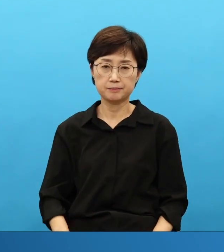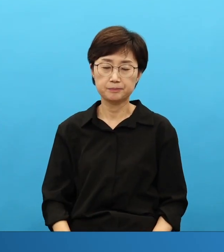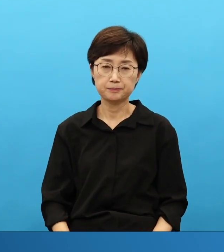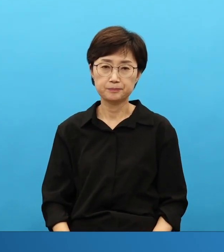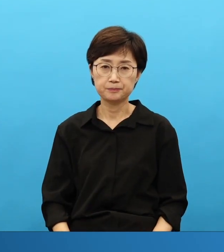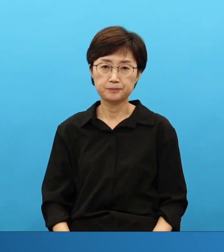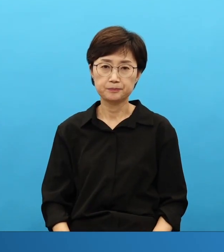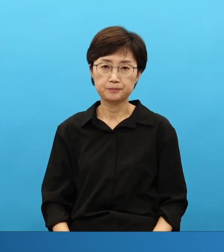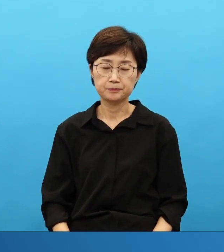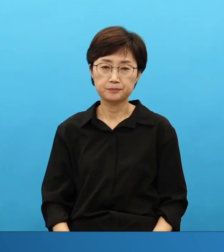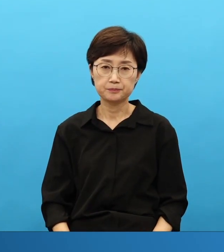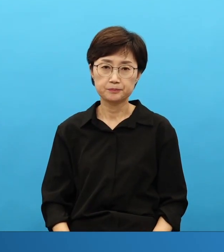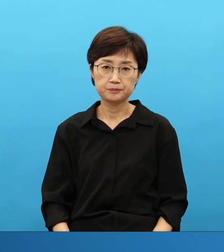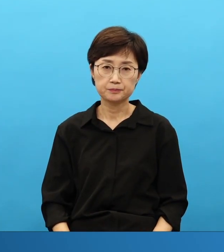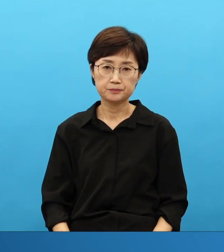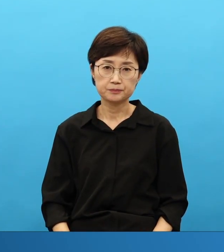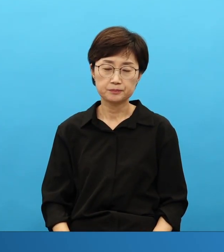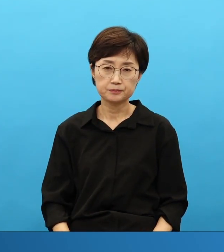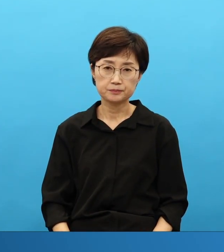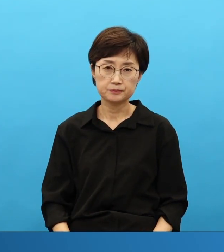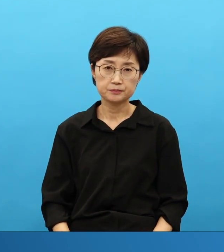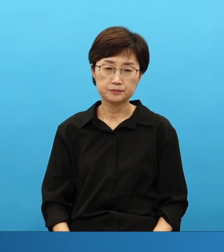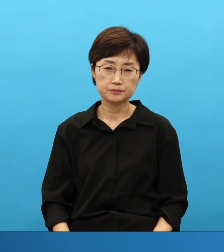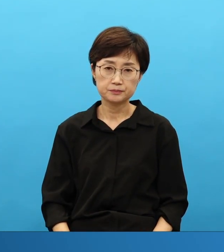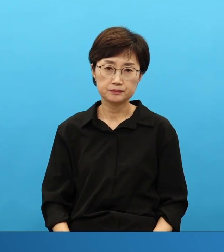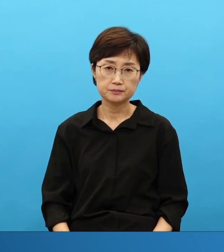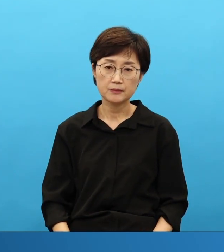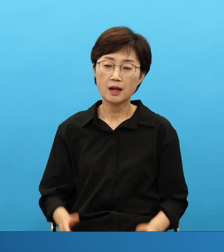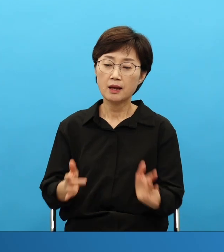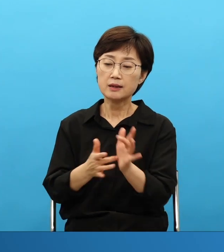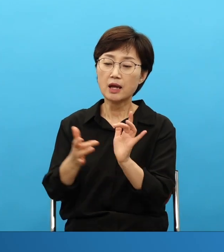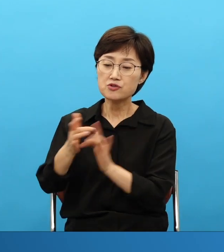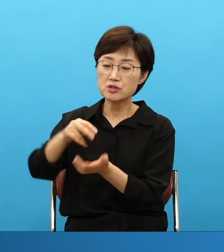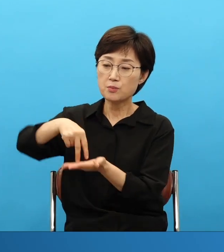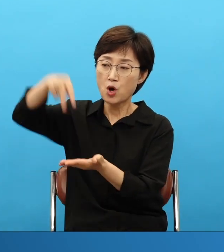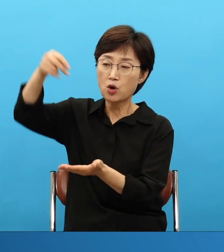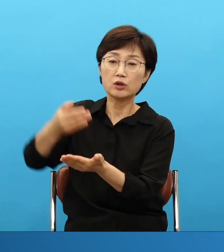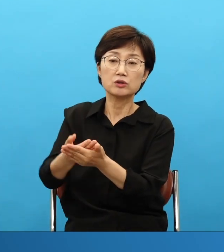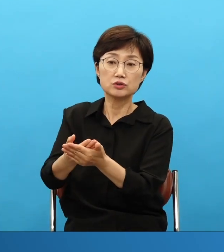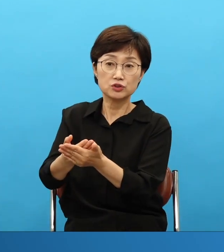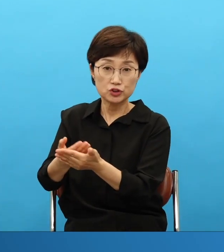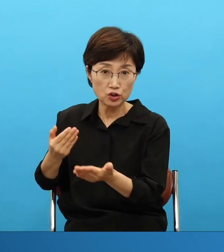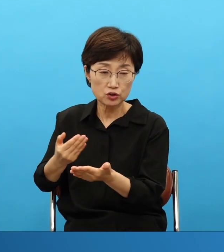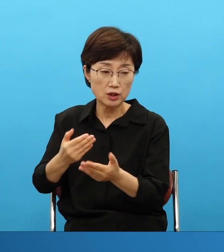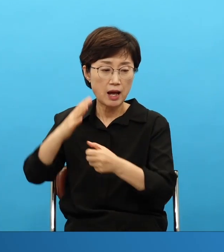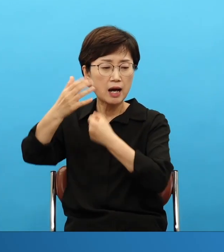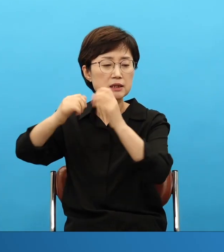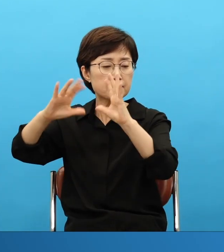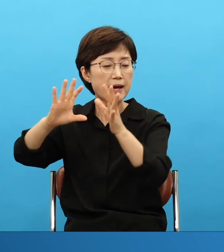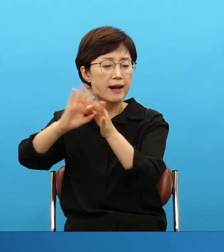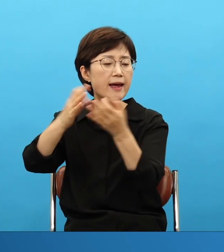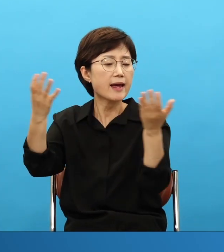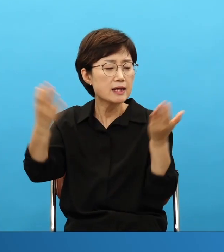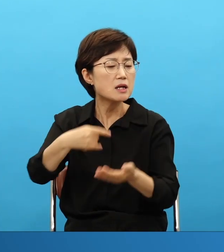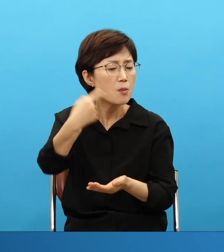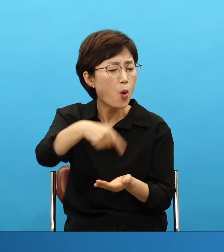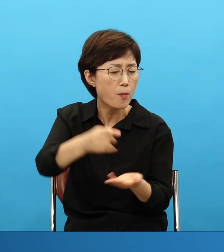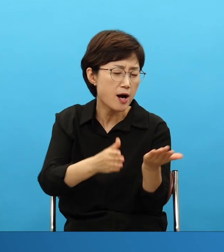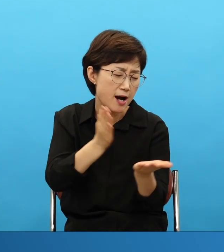뒤 그래서 40일 동안 나라 설명하면서 우리에게 망대를 탁 세는